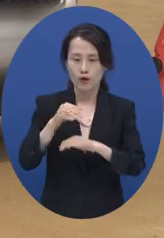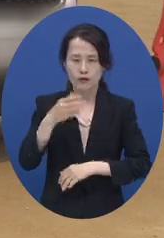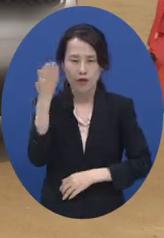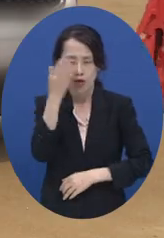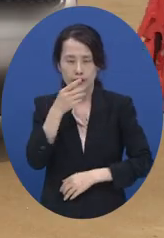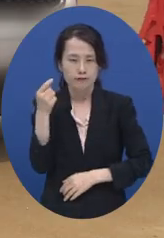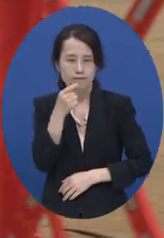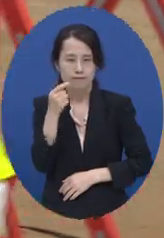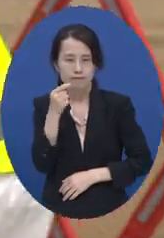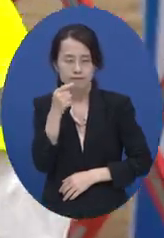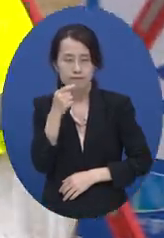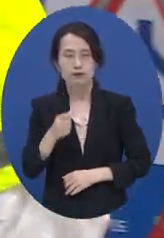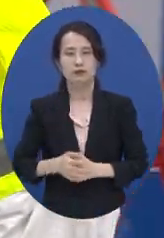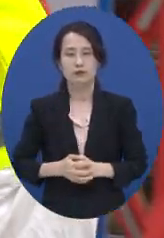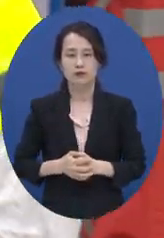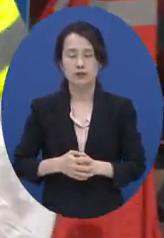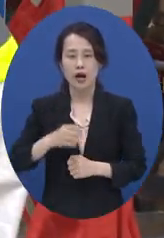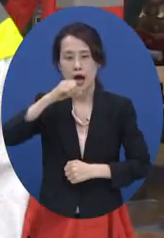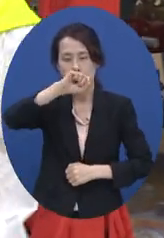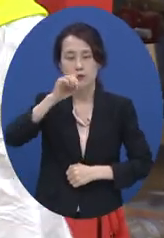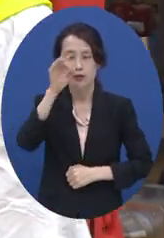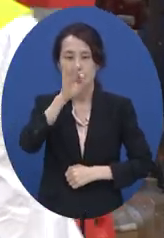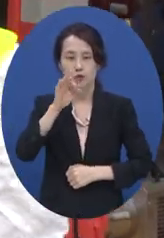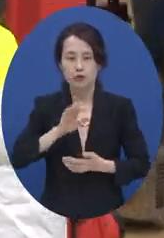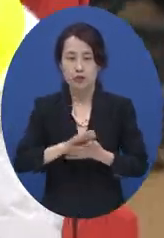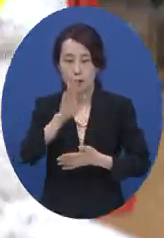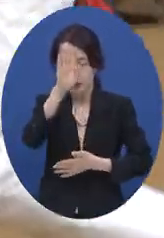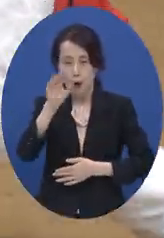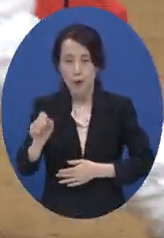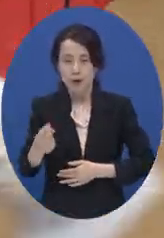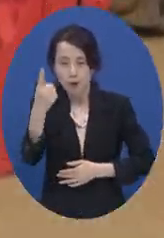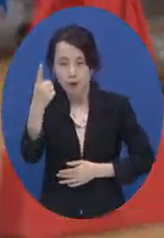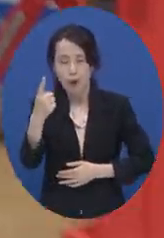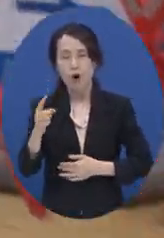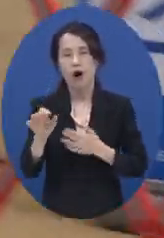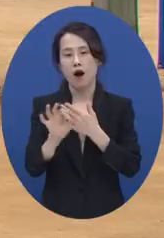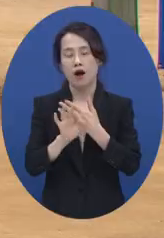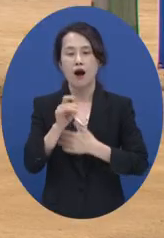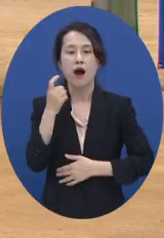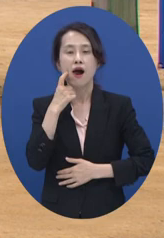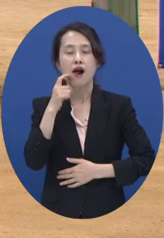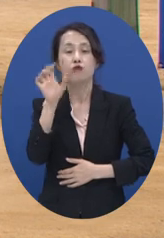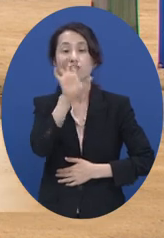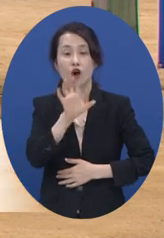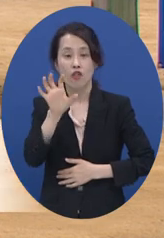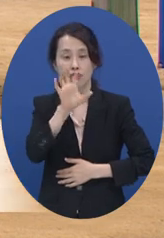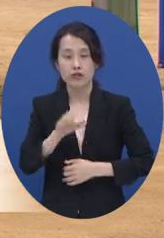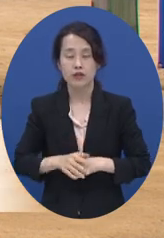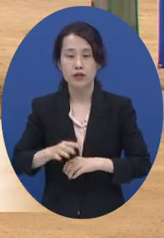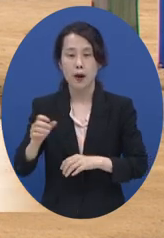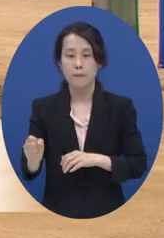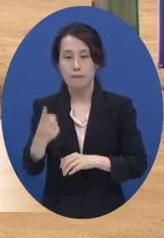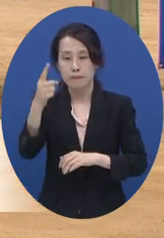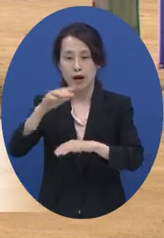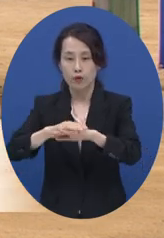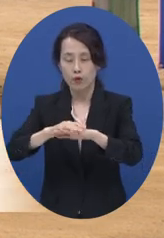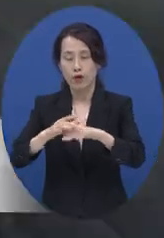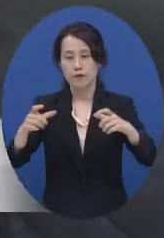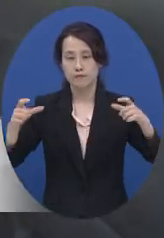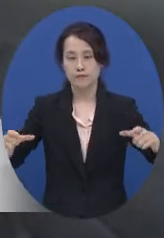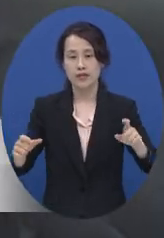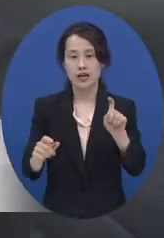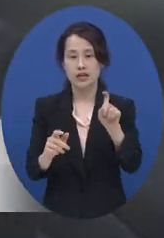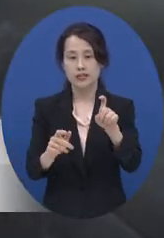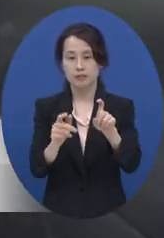소독합니다. 아프리카 돼지열병이 발생했다는 신고 상황을 가정한 훈련입니다. 발생 농가 반경